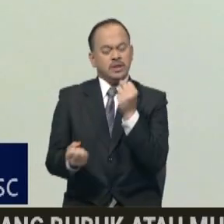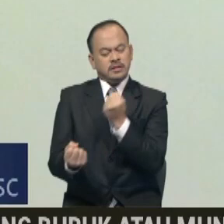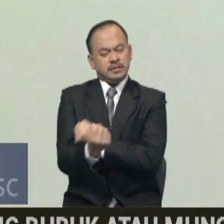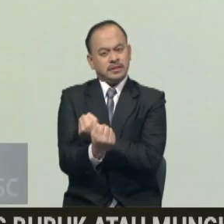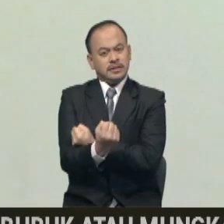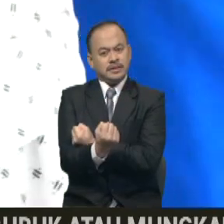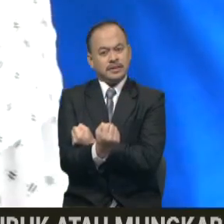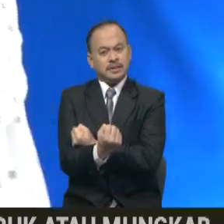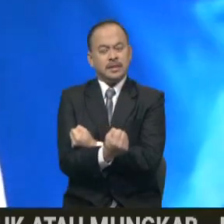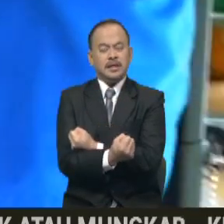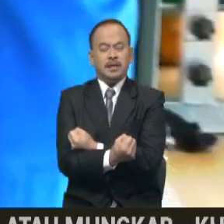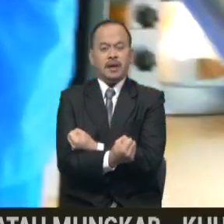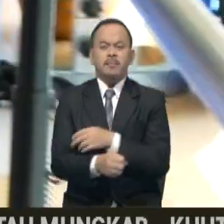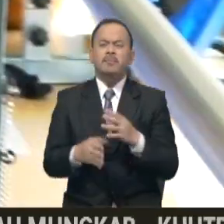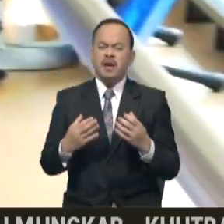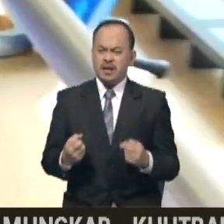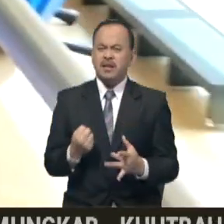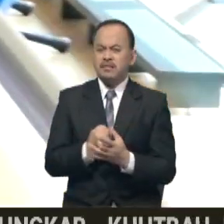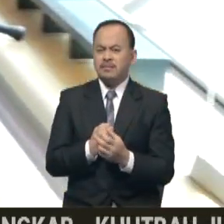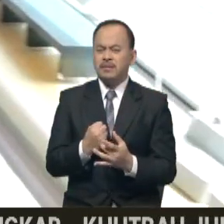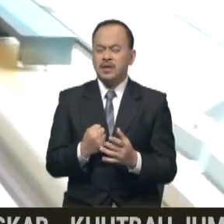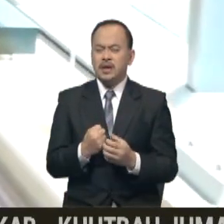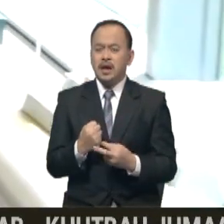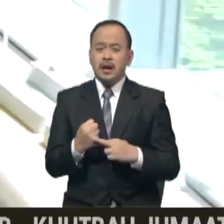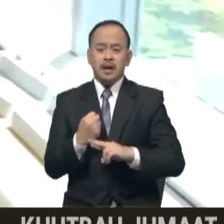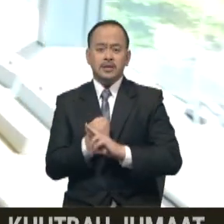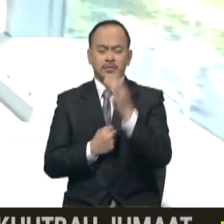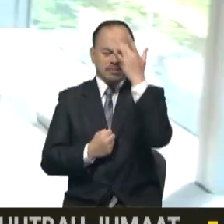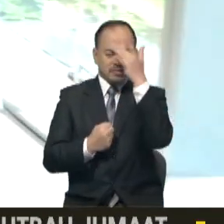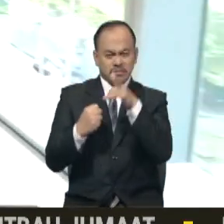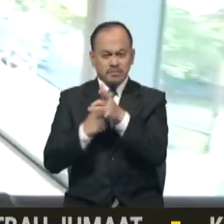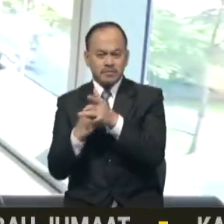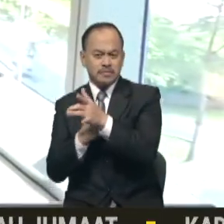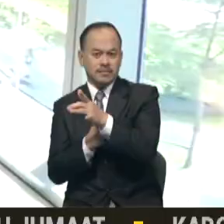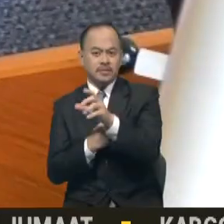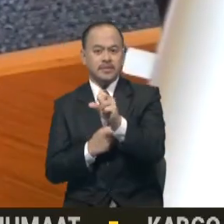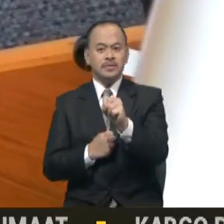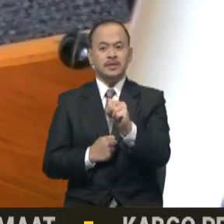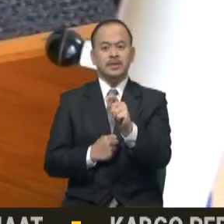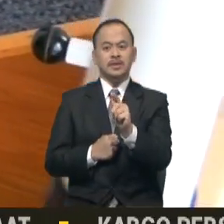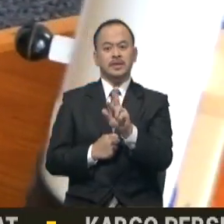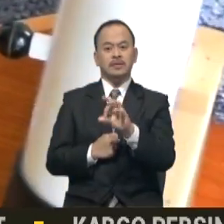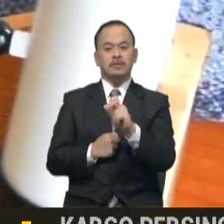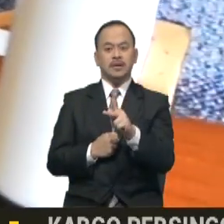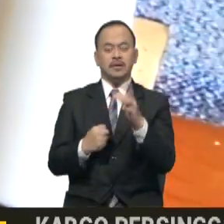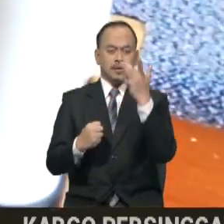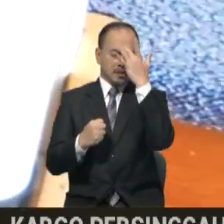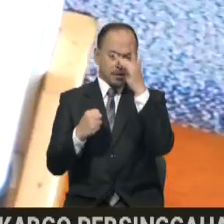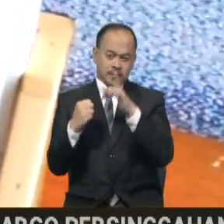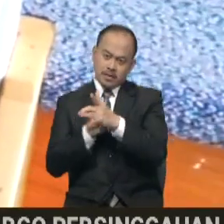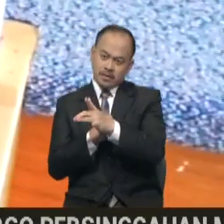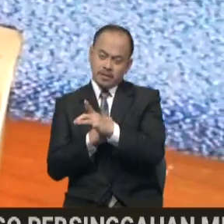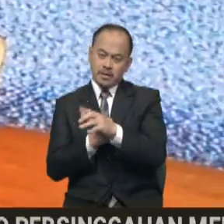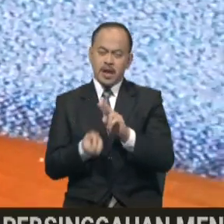ataupun risiko strok. Jadi semuanya ni boleh kami modify. Risiko strok yang boleh diubah